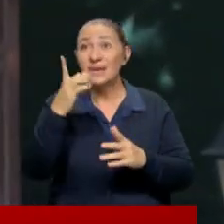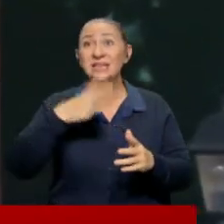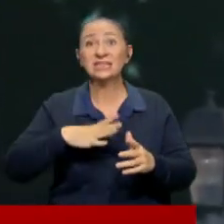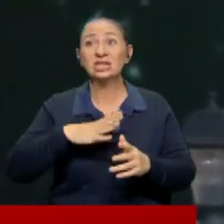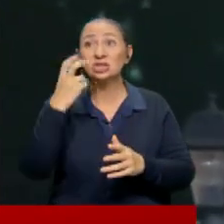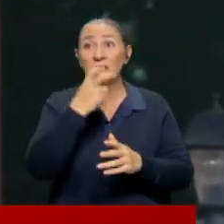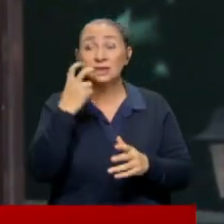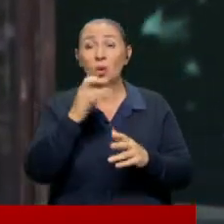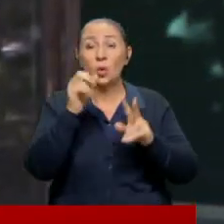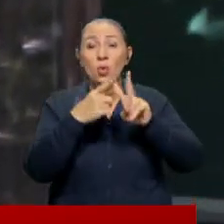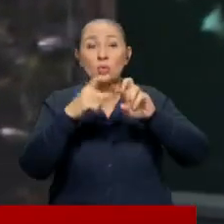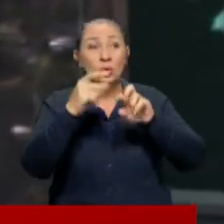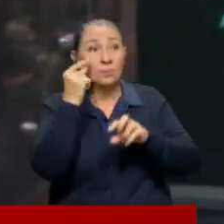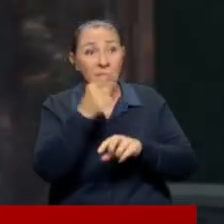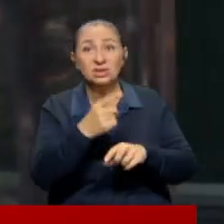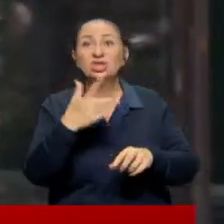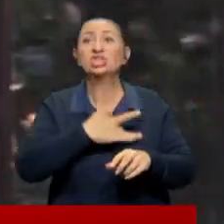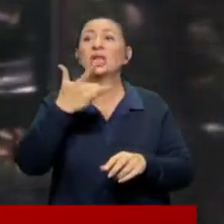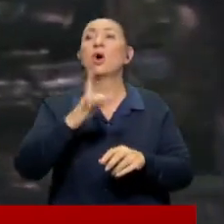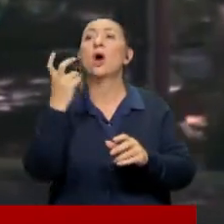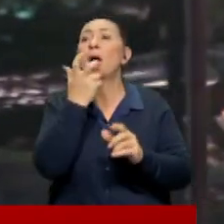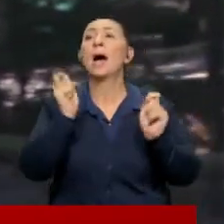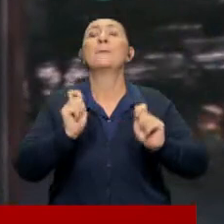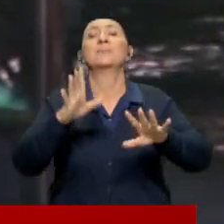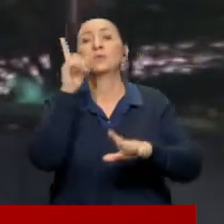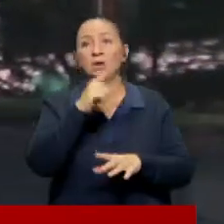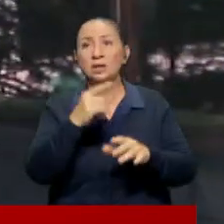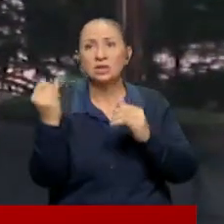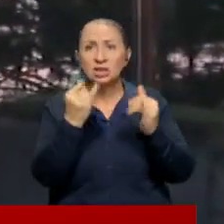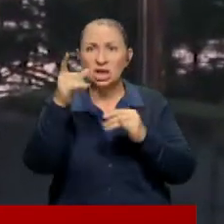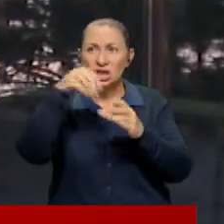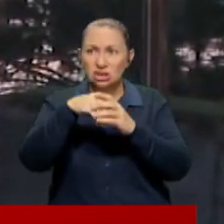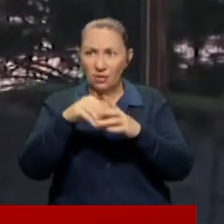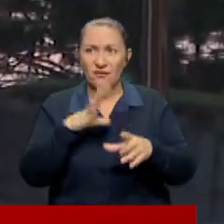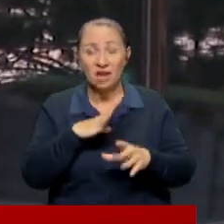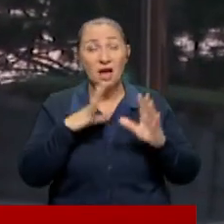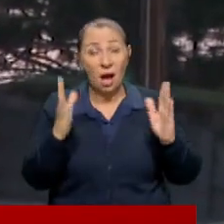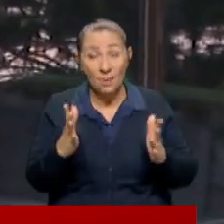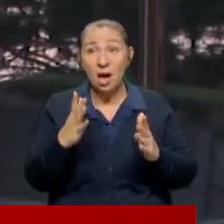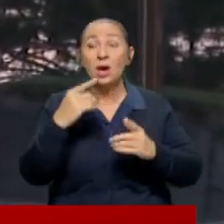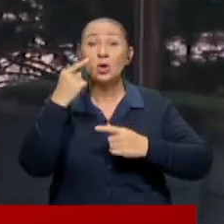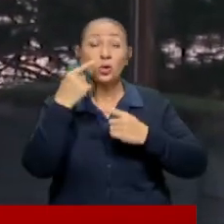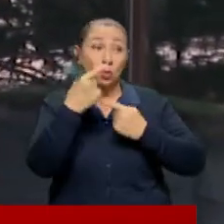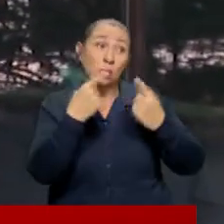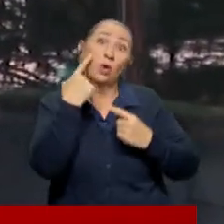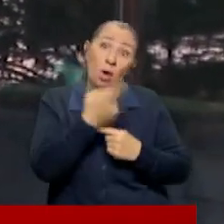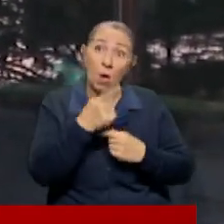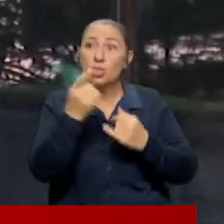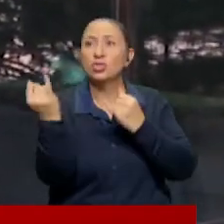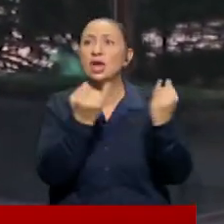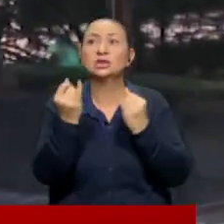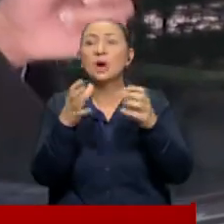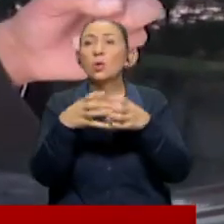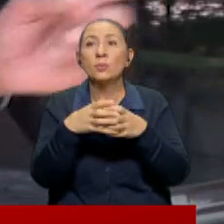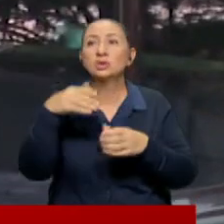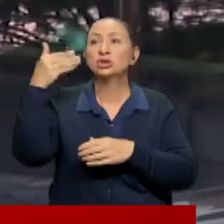istek şarkısını Onur Şener'in canlı okumaması üzerine. Aslında tartışma içeride yaşanmıştı ama iddiaya göre o tartışmayı çıkartan